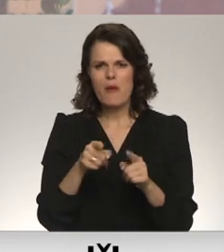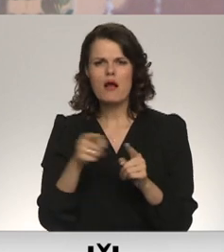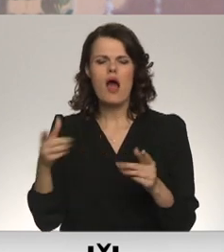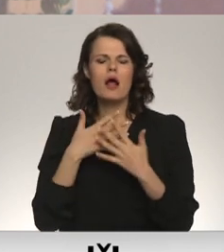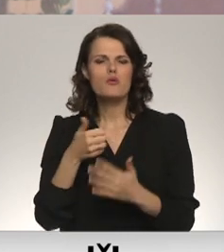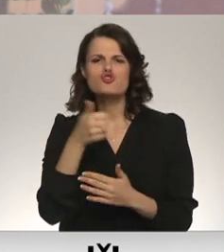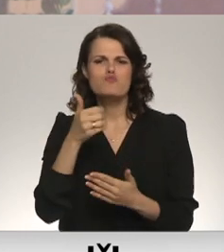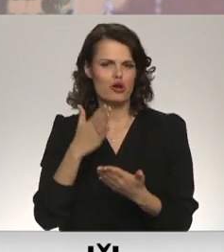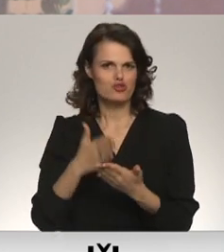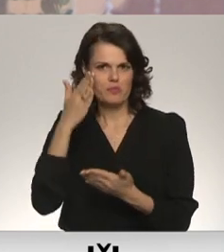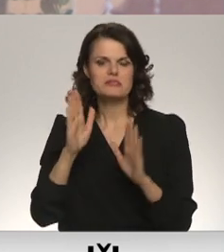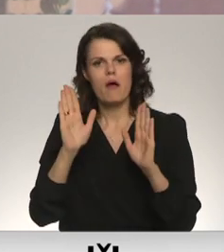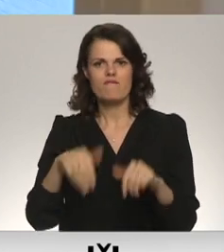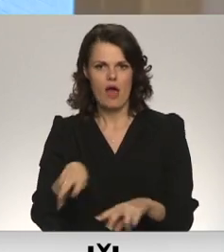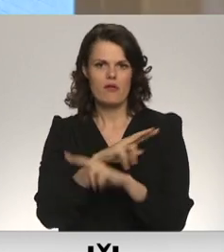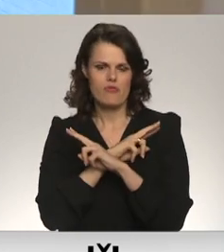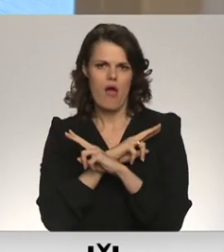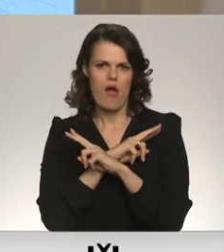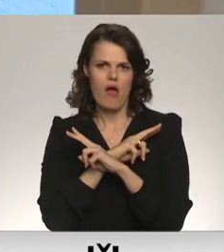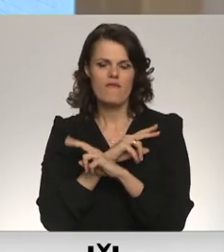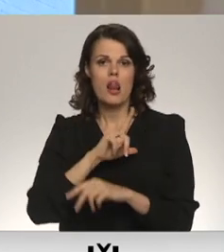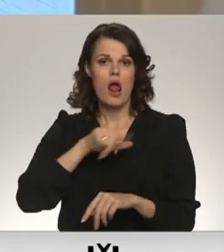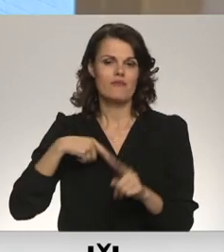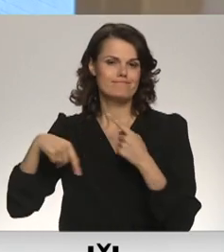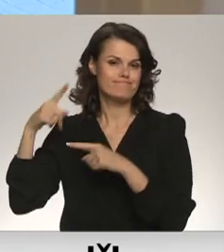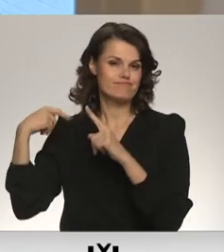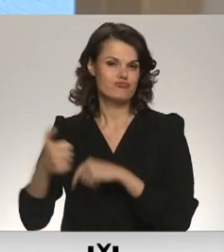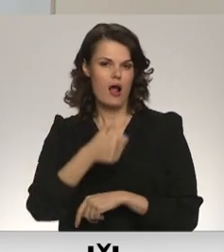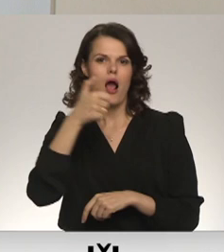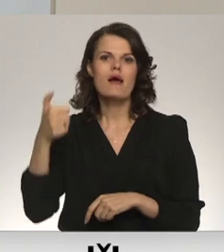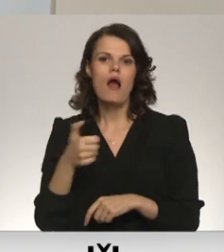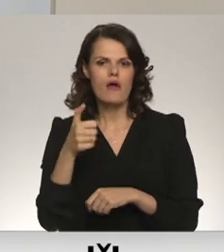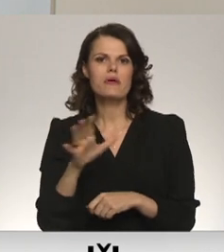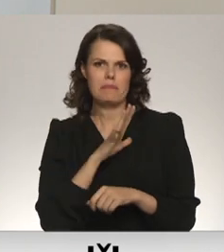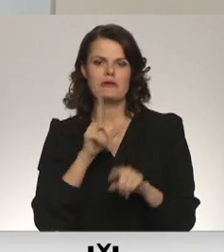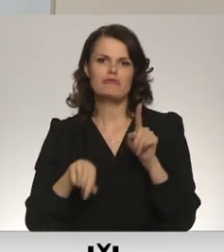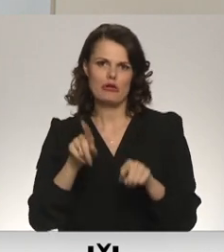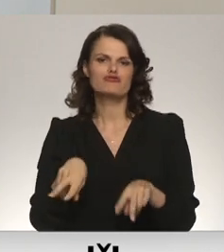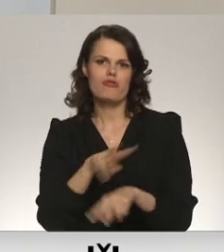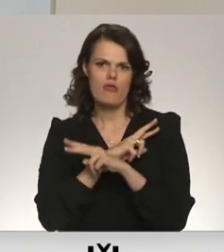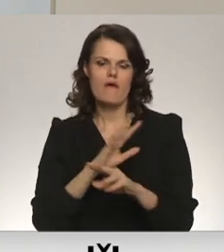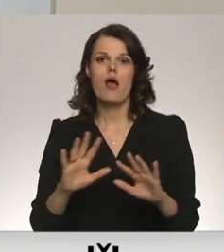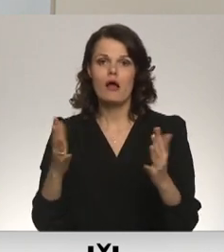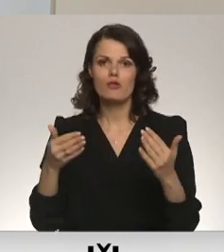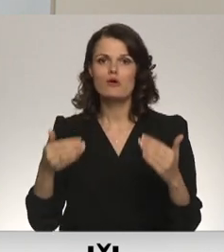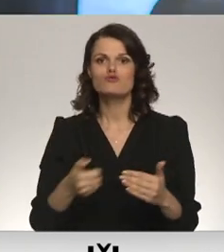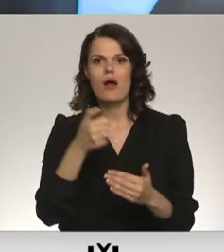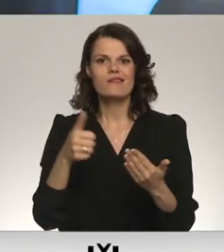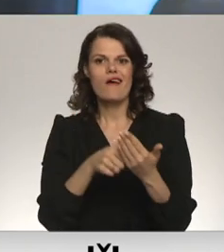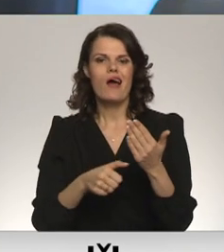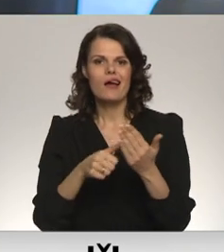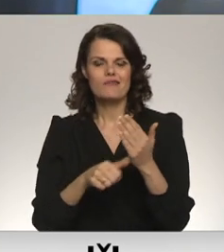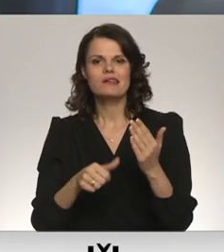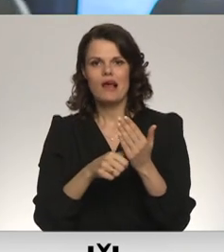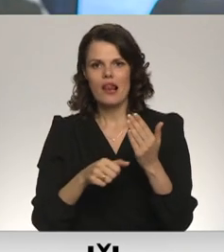īpaši bīstama un var izraisīt pat nāvi. Latvijā aizvadītajos gados ir bijuši šādi gadījumi. Šogad vakcinācijas kalendārs